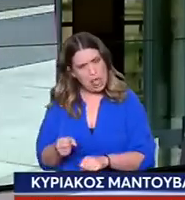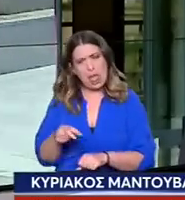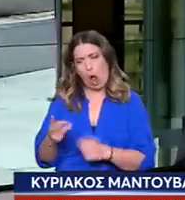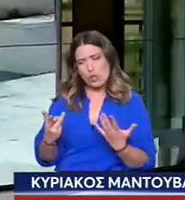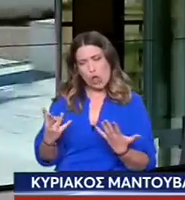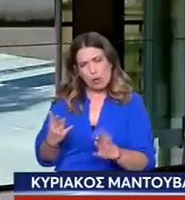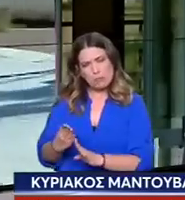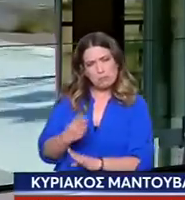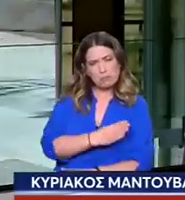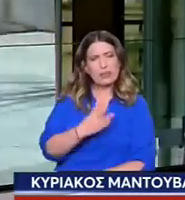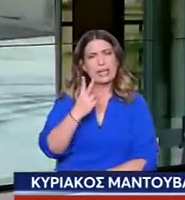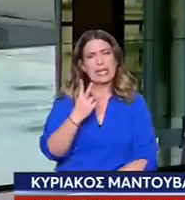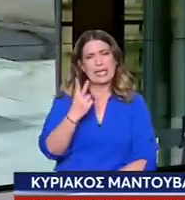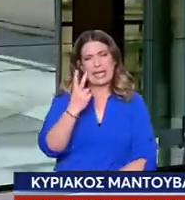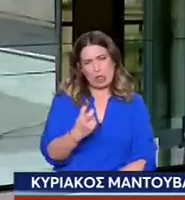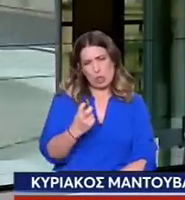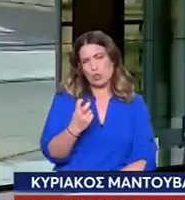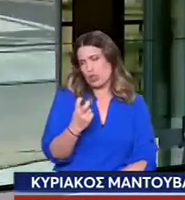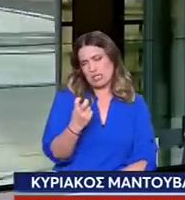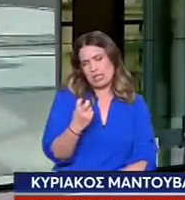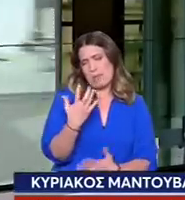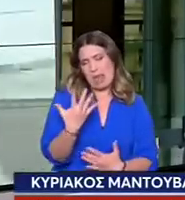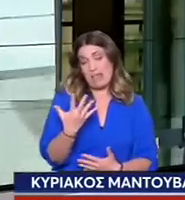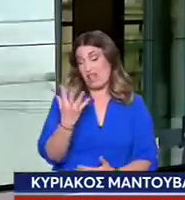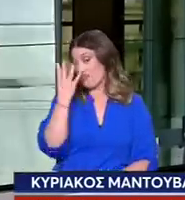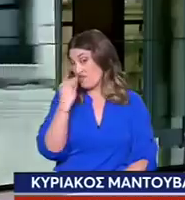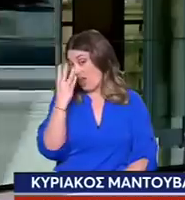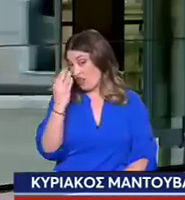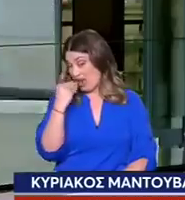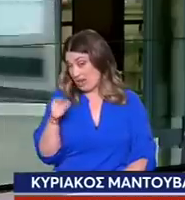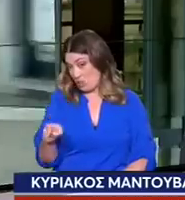Οπότε λοιπόν αυτή η αντίφαση στην οποία έχτισε τη σημερινή του